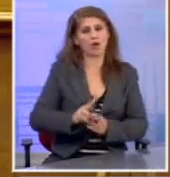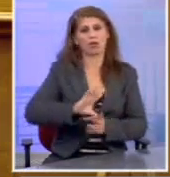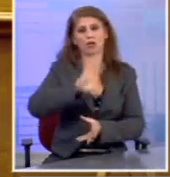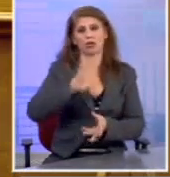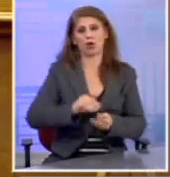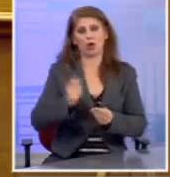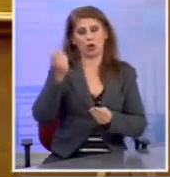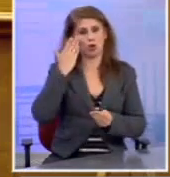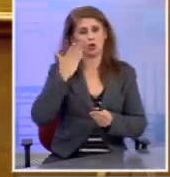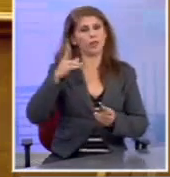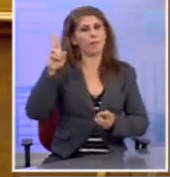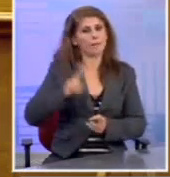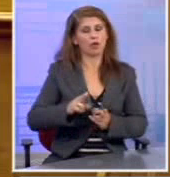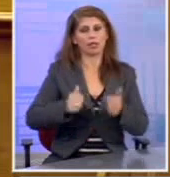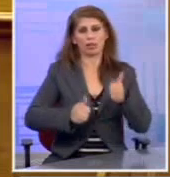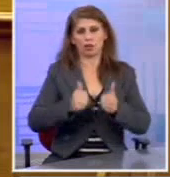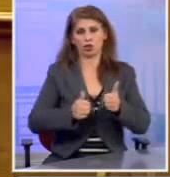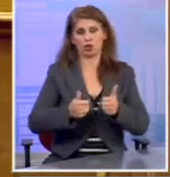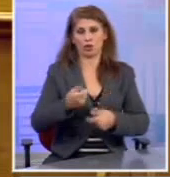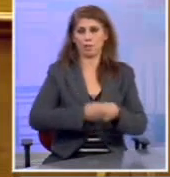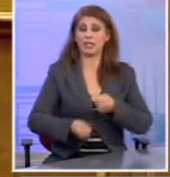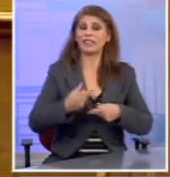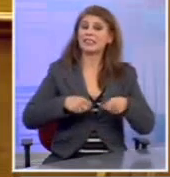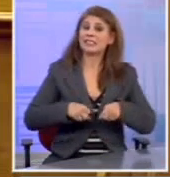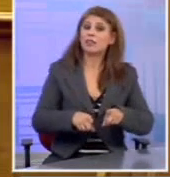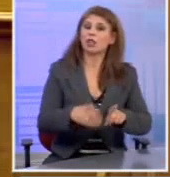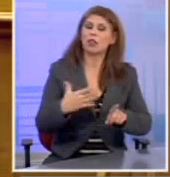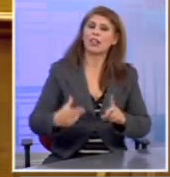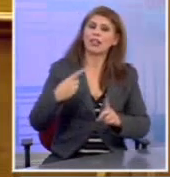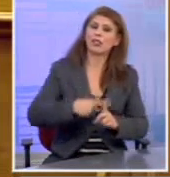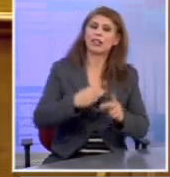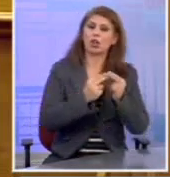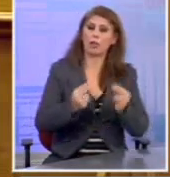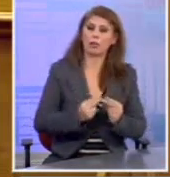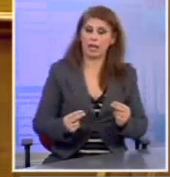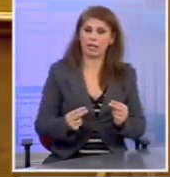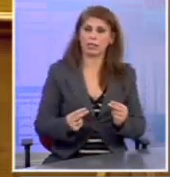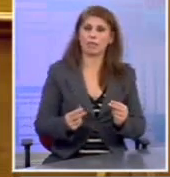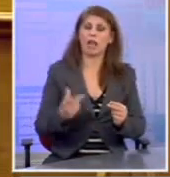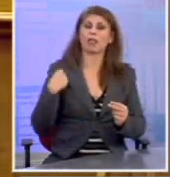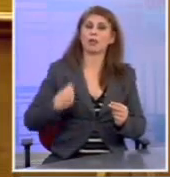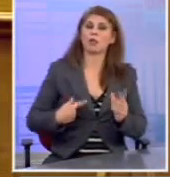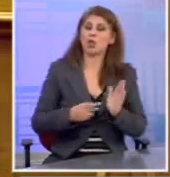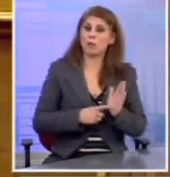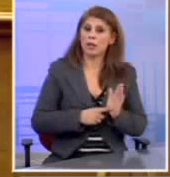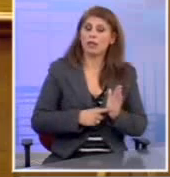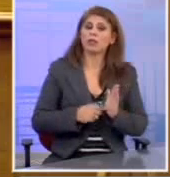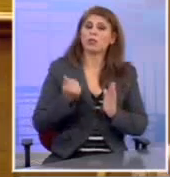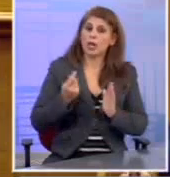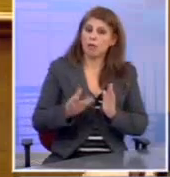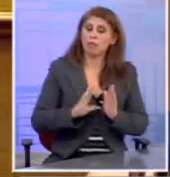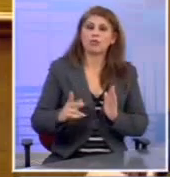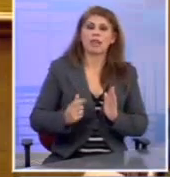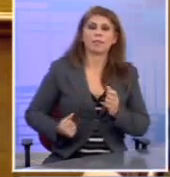την ανταγωνιστικότητα των επιχειρήσεων, ενώ ταυτόχρονα θα προκαλούν θετικό αποτέλεσμα τόσο στα δημοσιονομικά μεγέθη όσο και στην